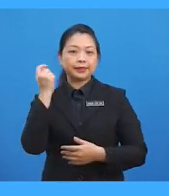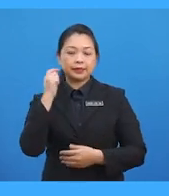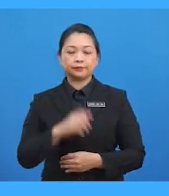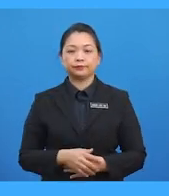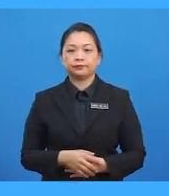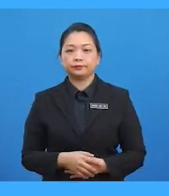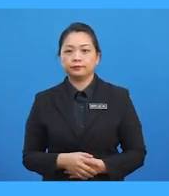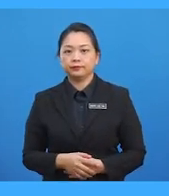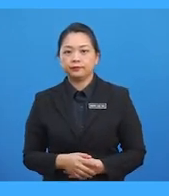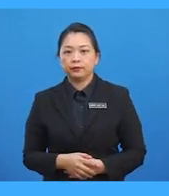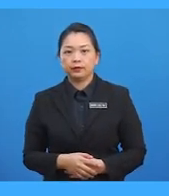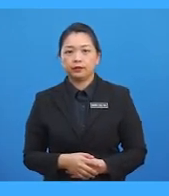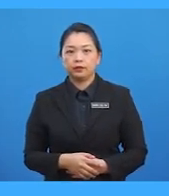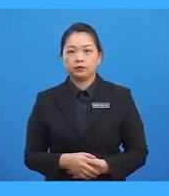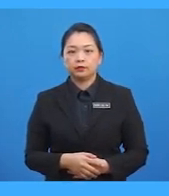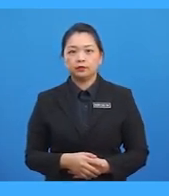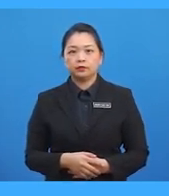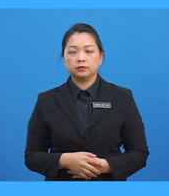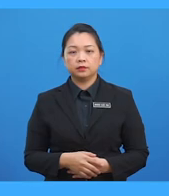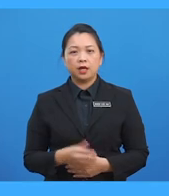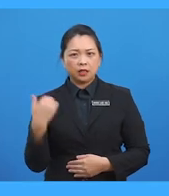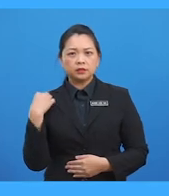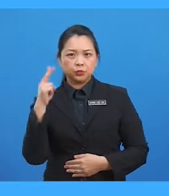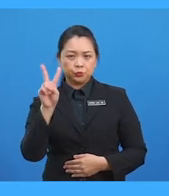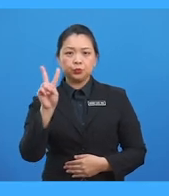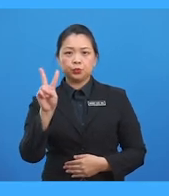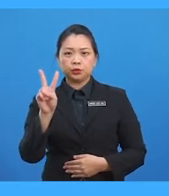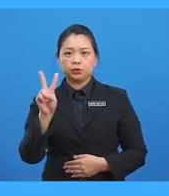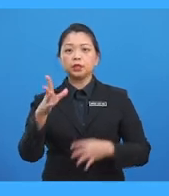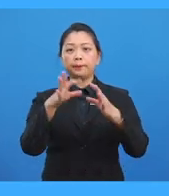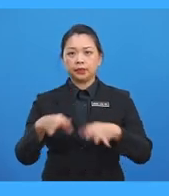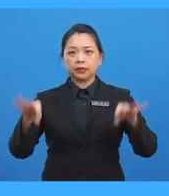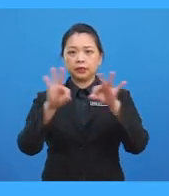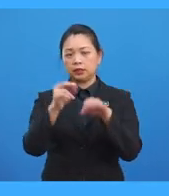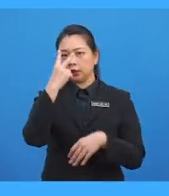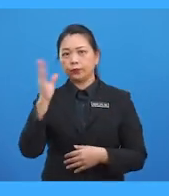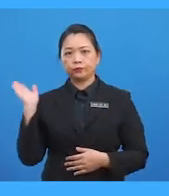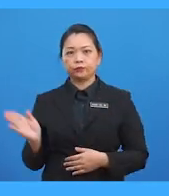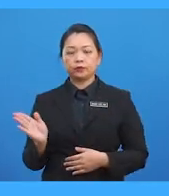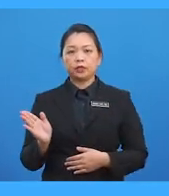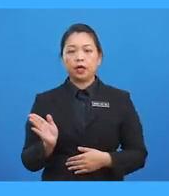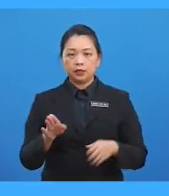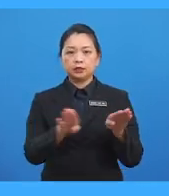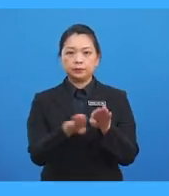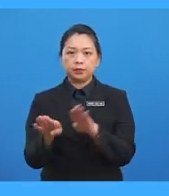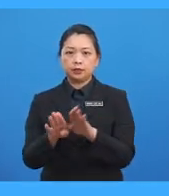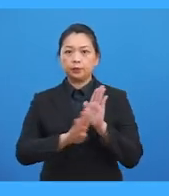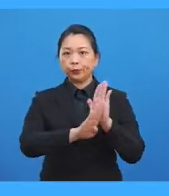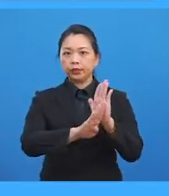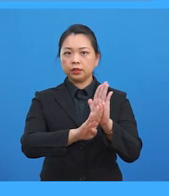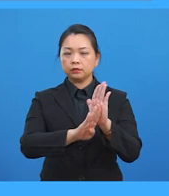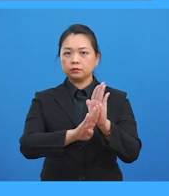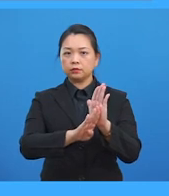tersebut. Cap dagangan mempunyai dua kepentingan, iaitu sebagai bukti sah di sisi undang-undang dan